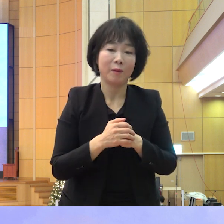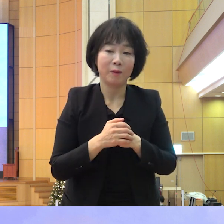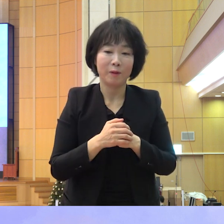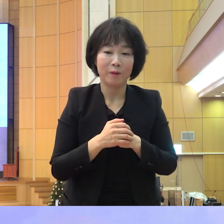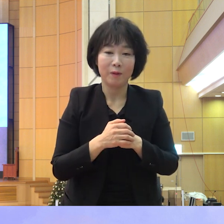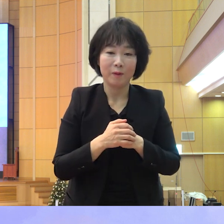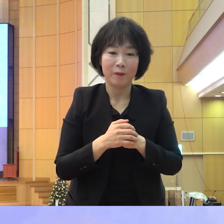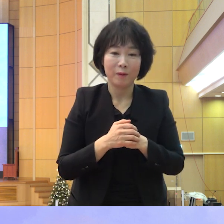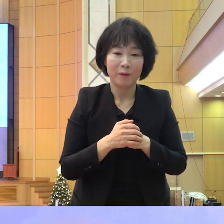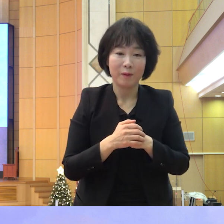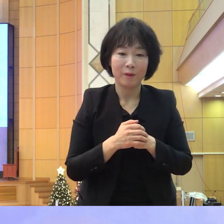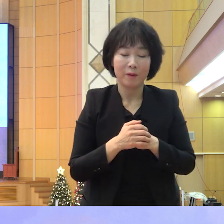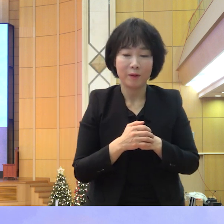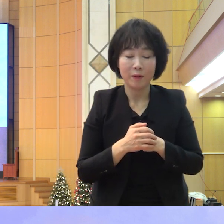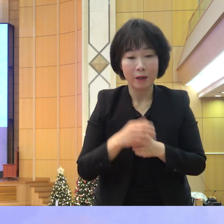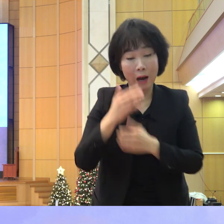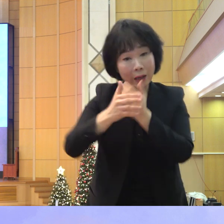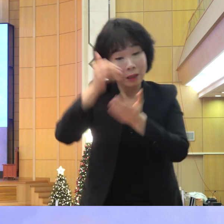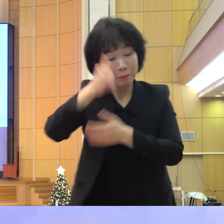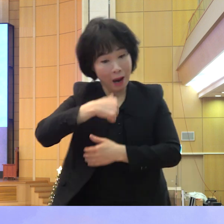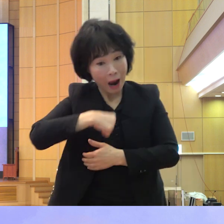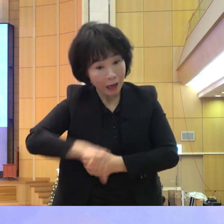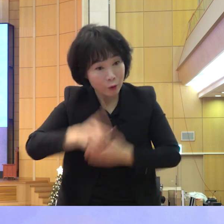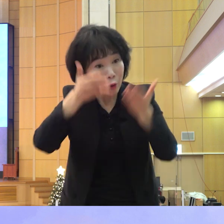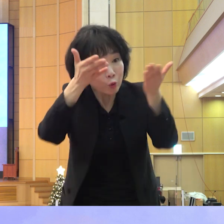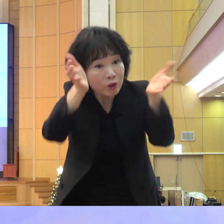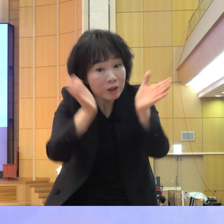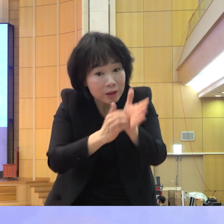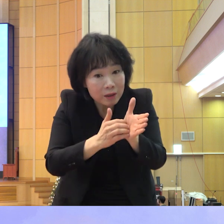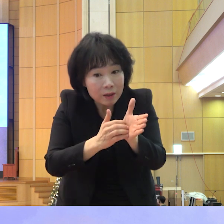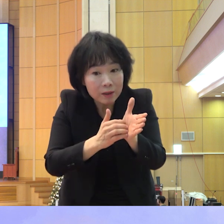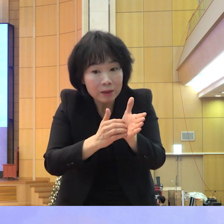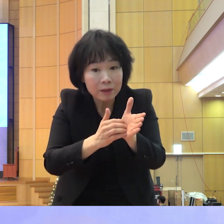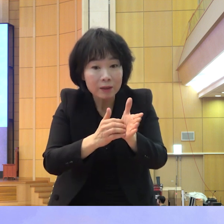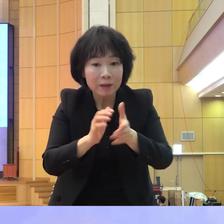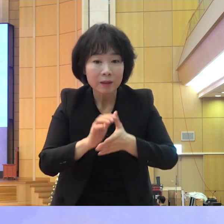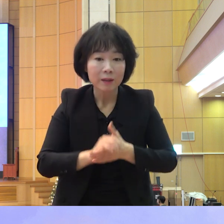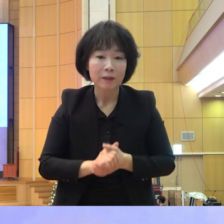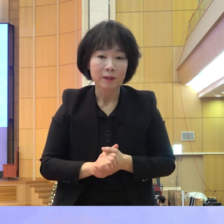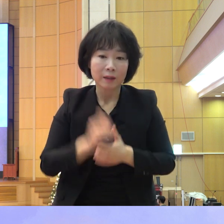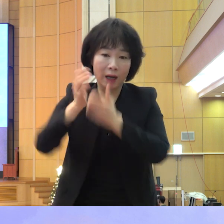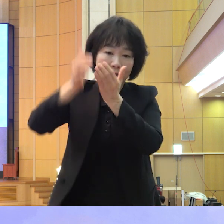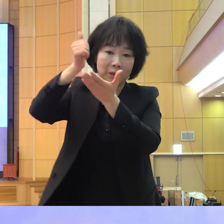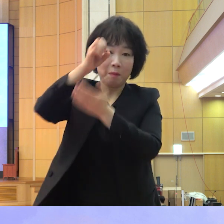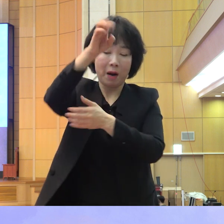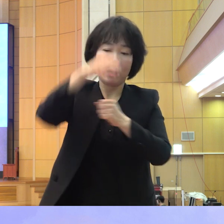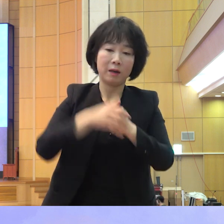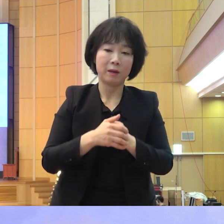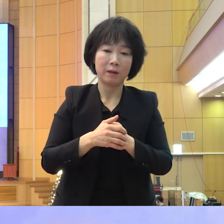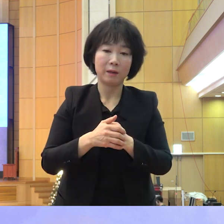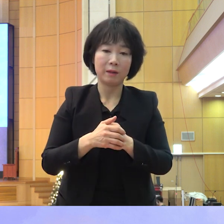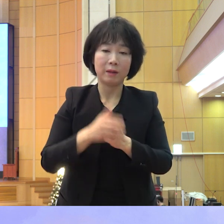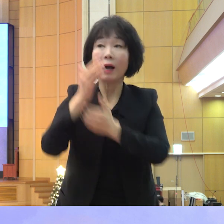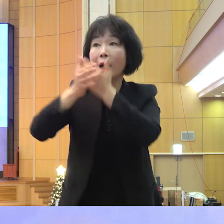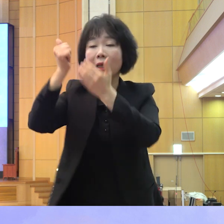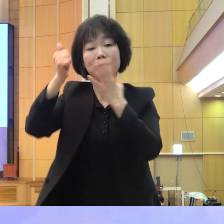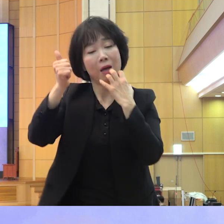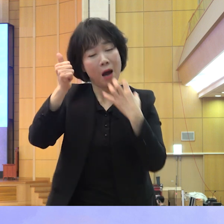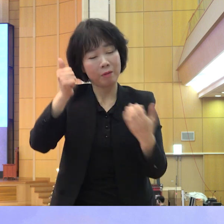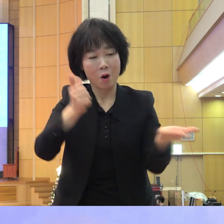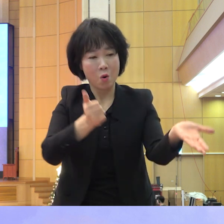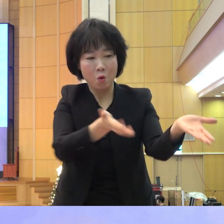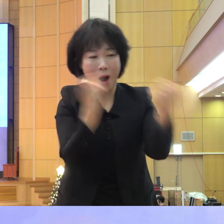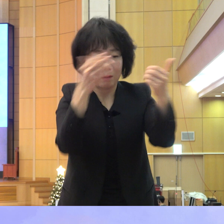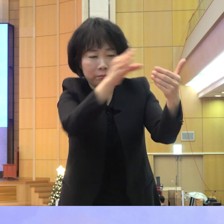하나님께서 아들을 주시고 아브라함이 아들을 낳기 위해서 하나님이 이렇게 말씀하죠. 그를 이끌고,